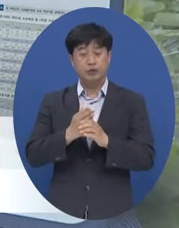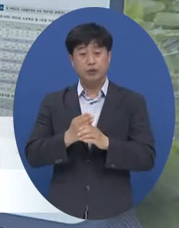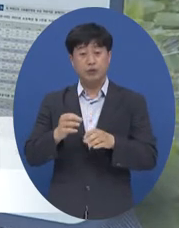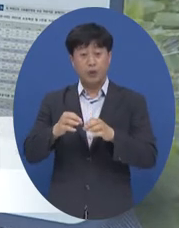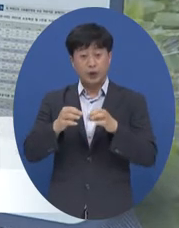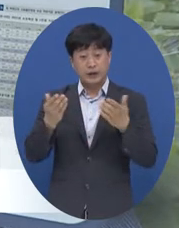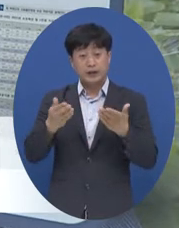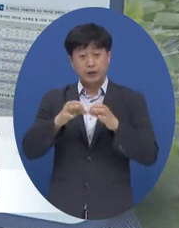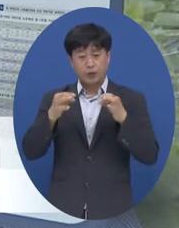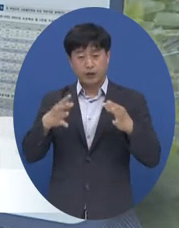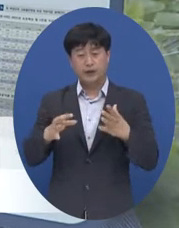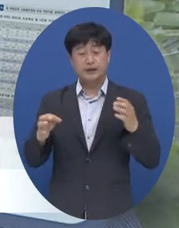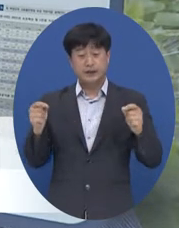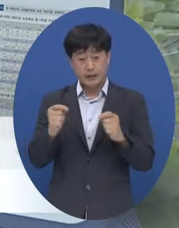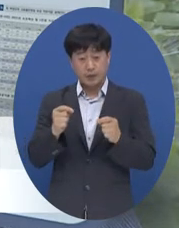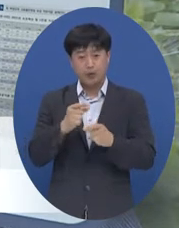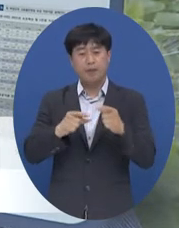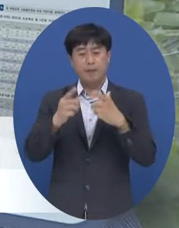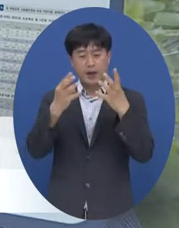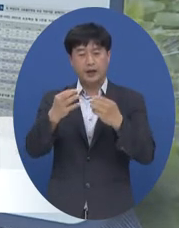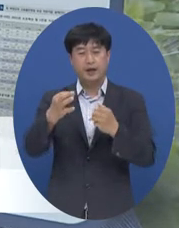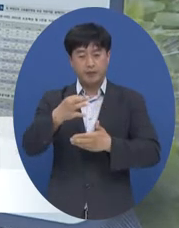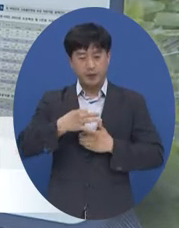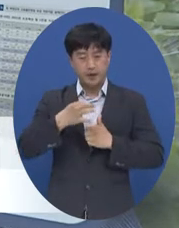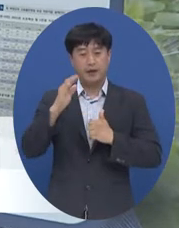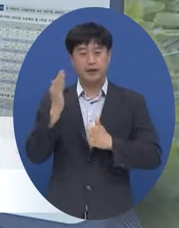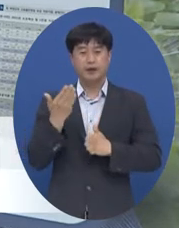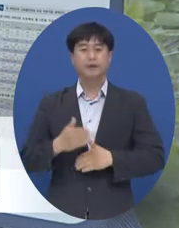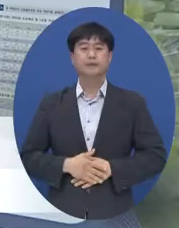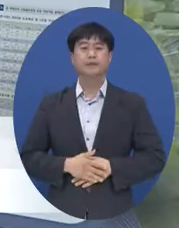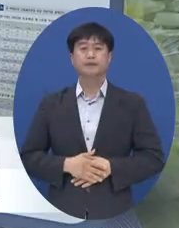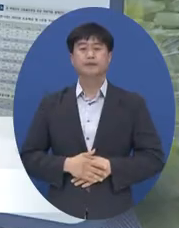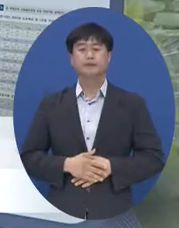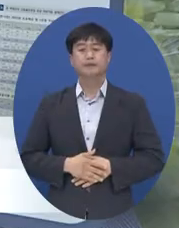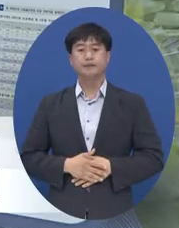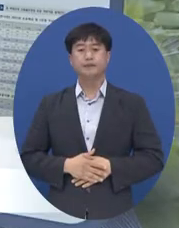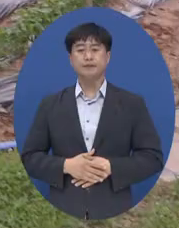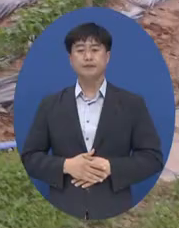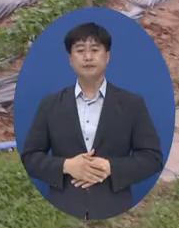고용기간이 짧을수록 더 많은 보수를 받게 됩니다. 최창순 기자입니다.